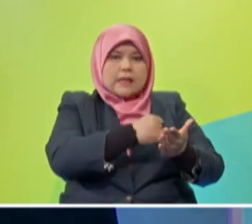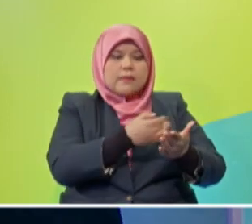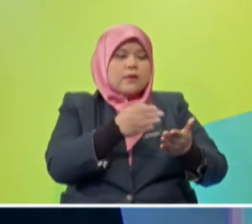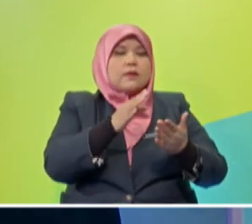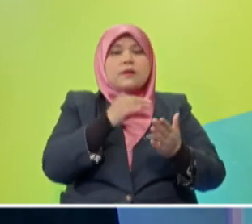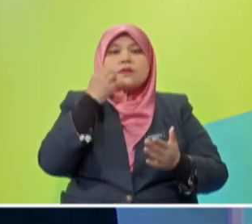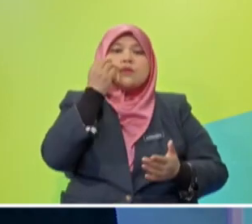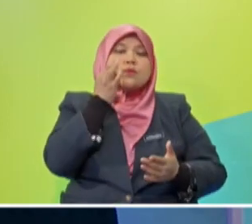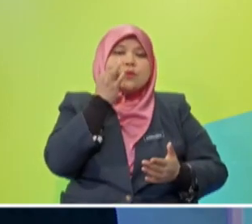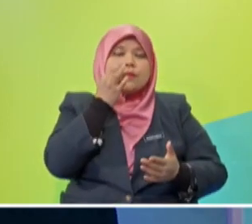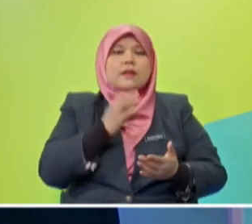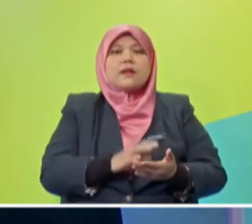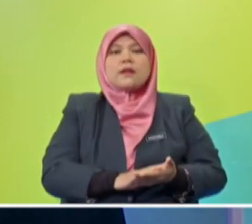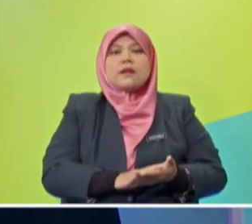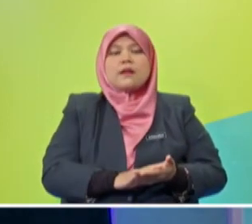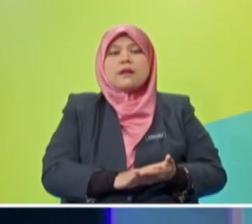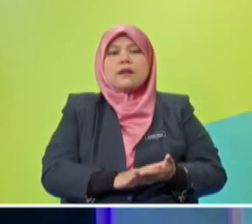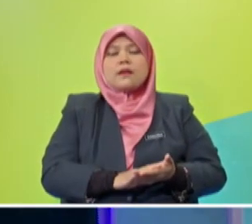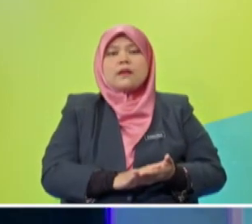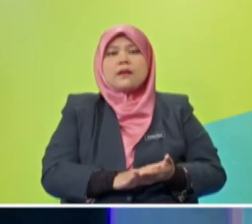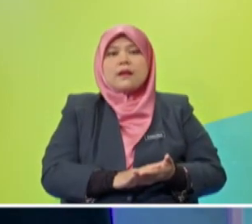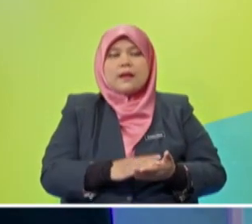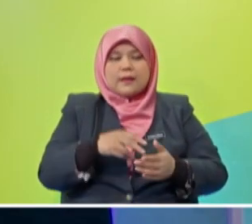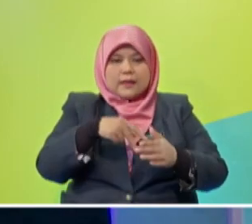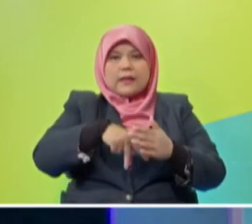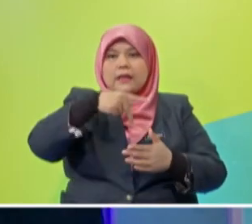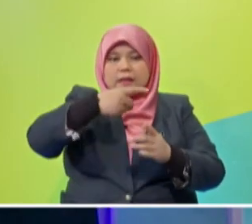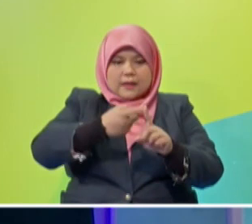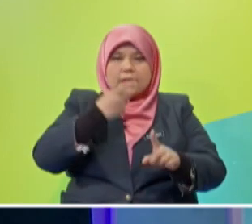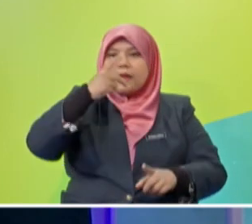contohnya. Okey, jam strawberry tu dihasilkan di kilang. Betul. Untuk